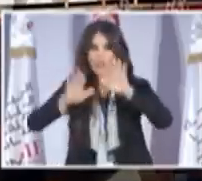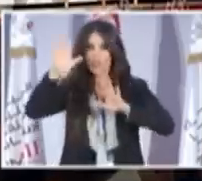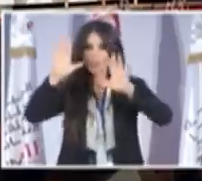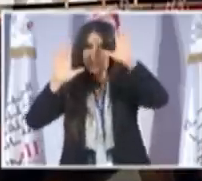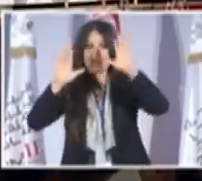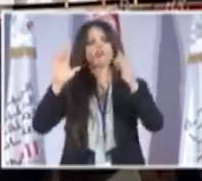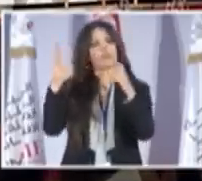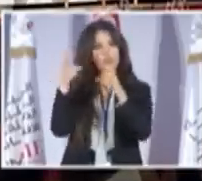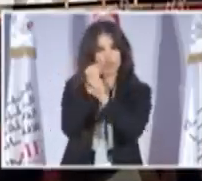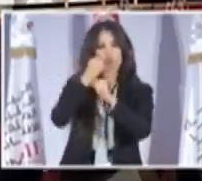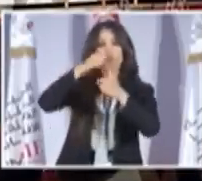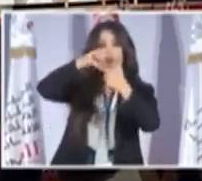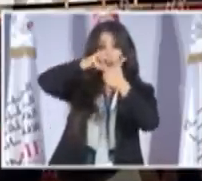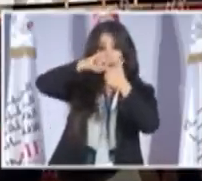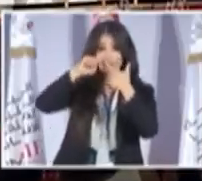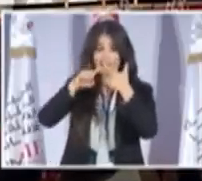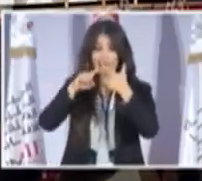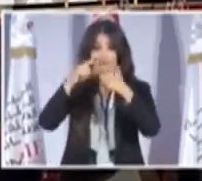الهيئه